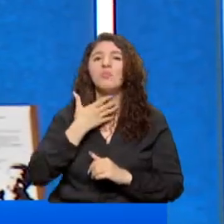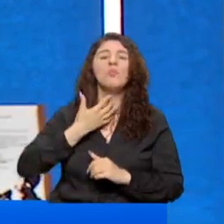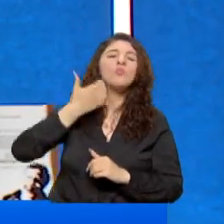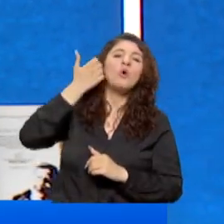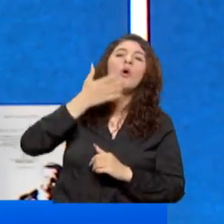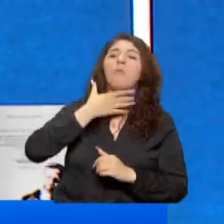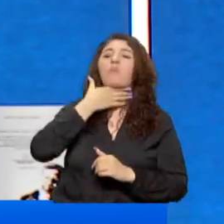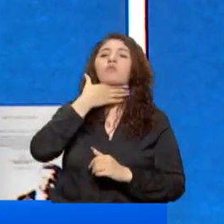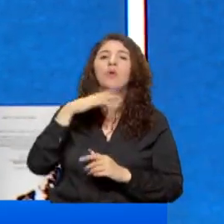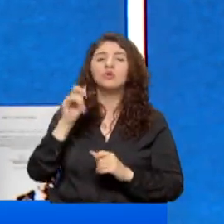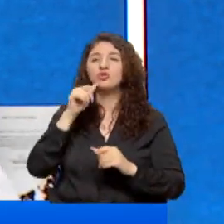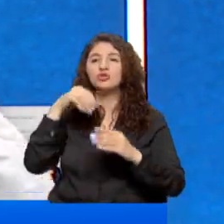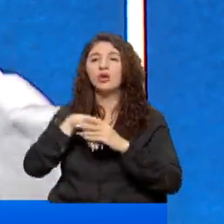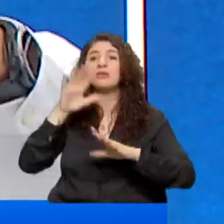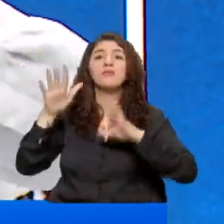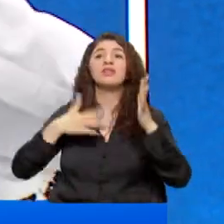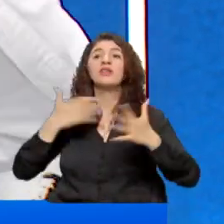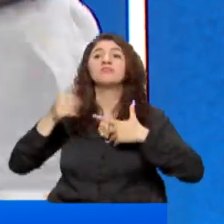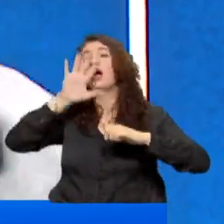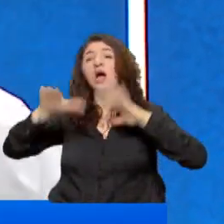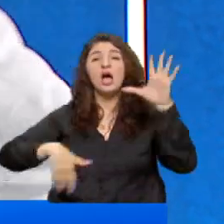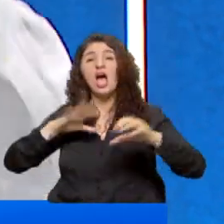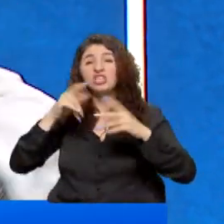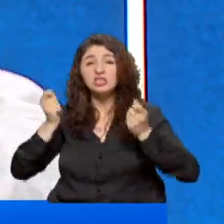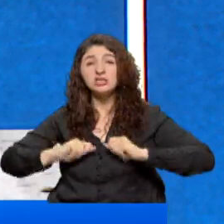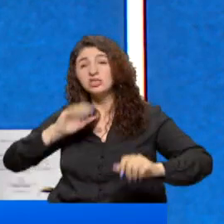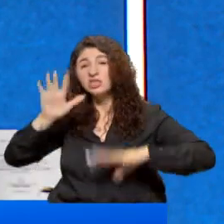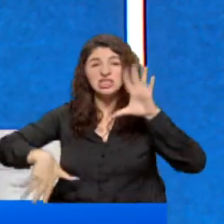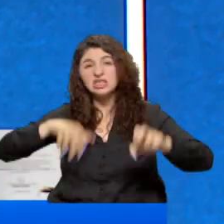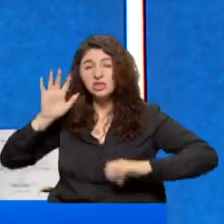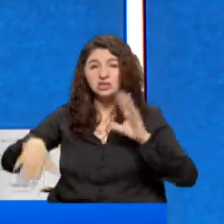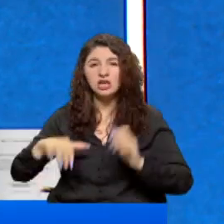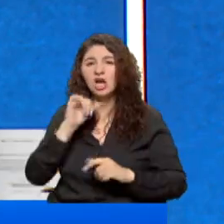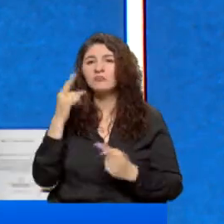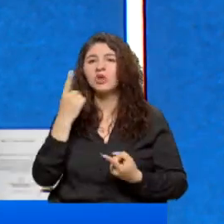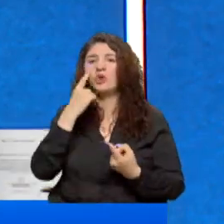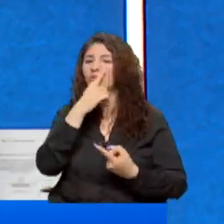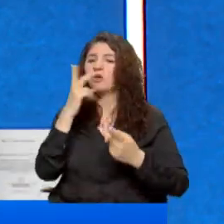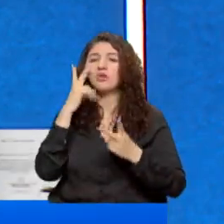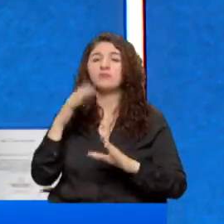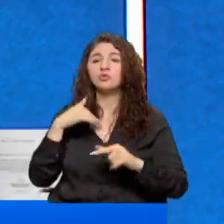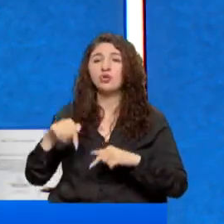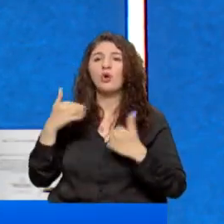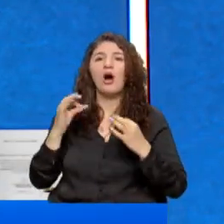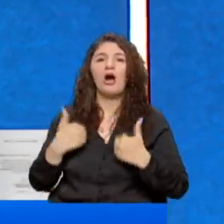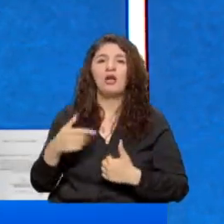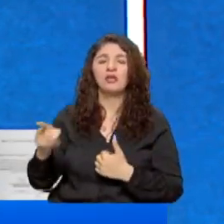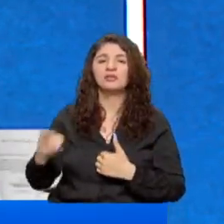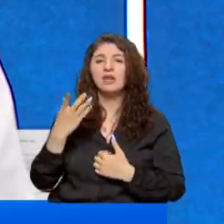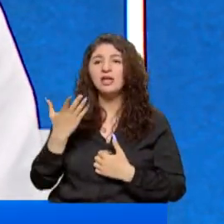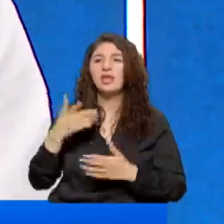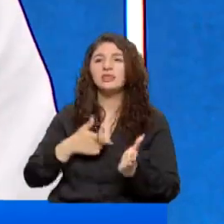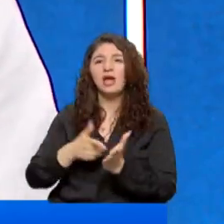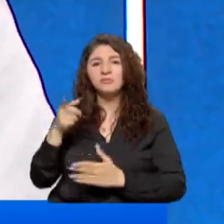bu olduğu zaman ne yapar boğulurken suyun içerisinde nefes almak için her şeyi yapar çırpınır Durur hiçbir şey gözü görmez bir şu anda o durumdayız